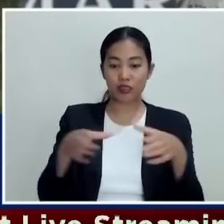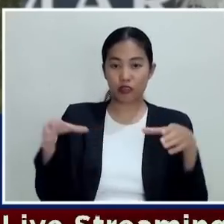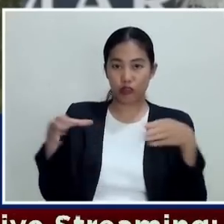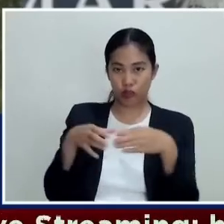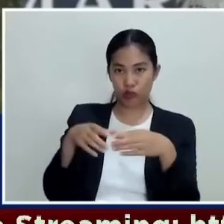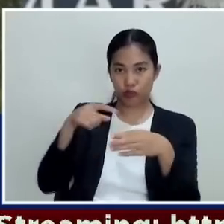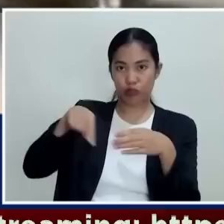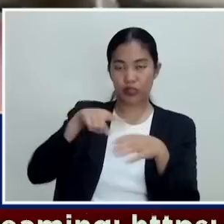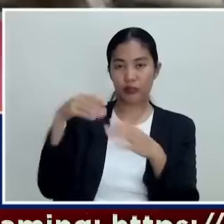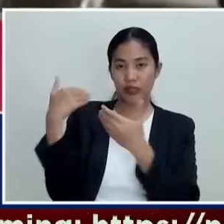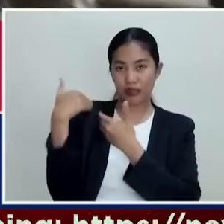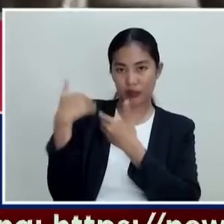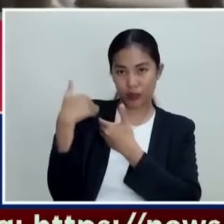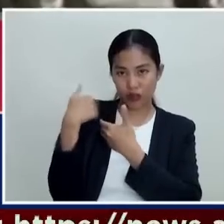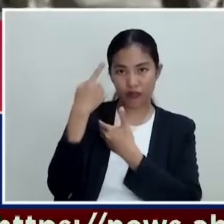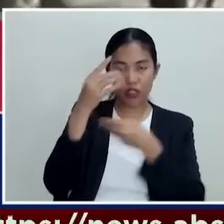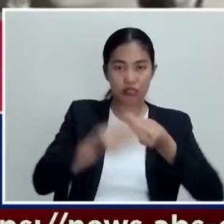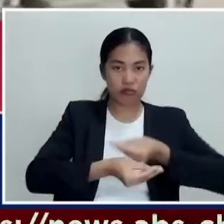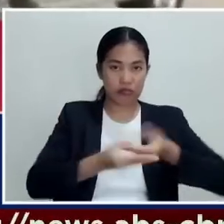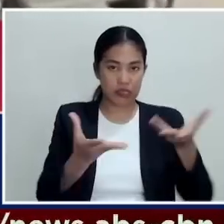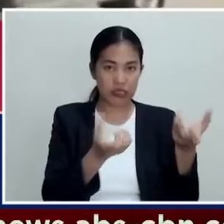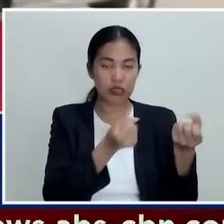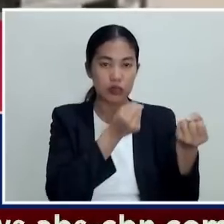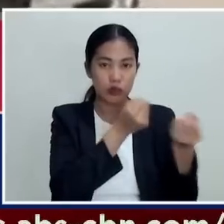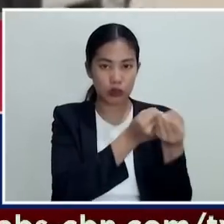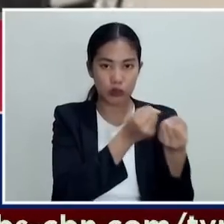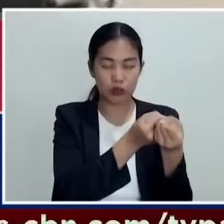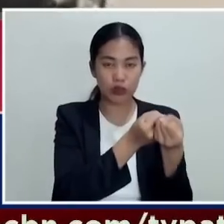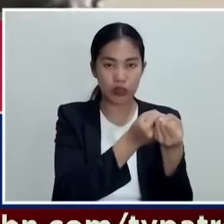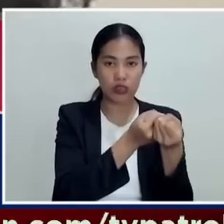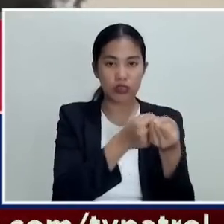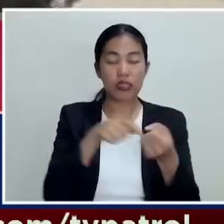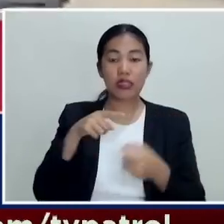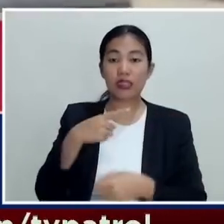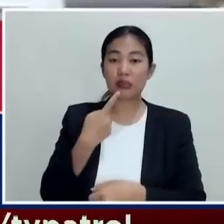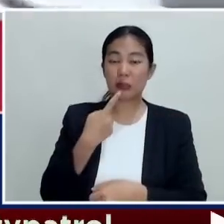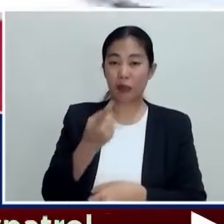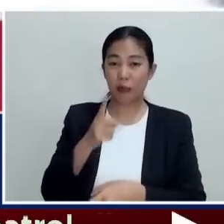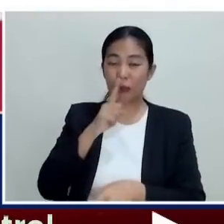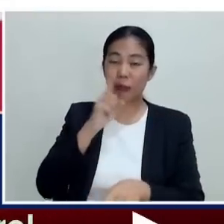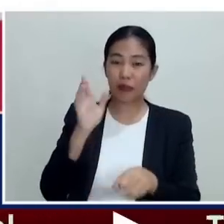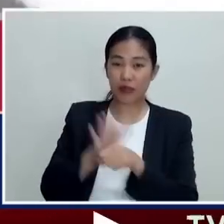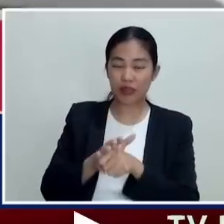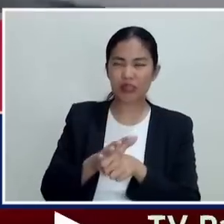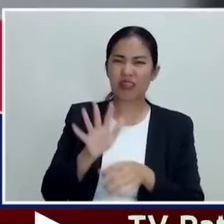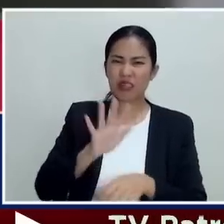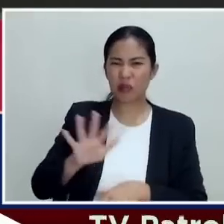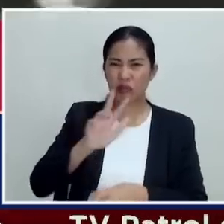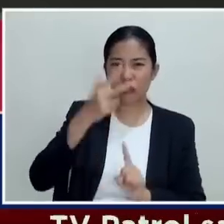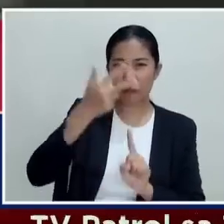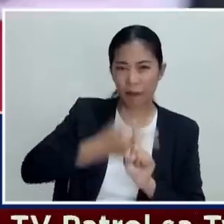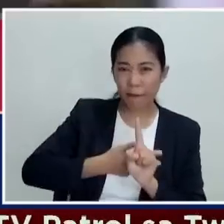danyos. Ako sila that within 3 months, ito po ay